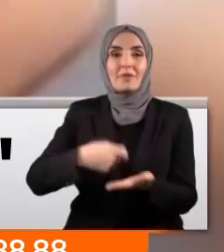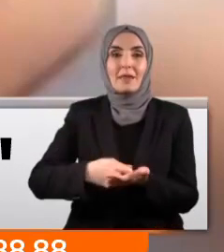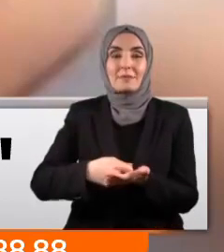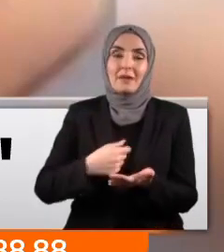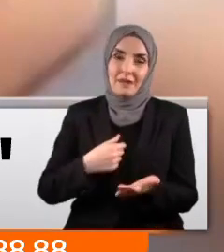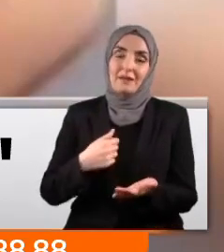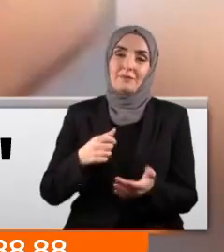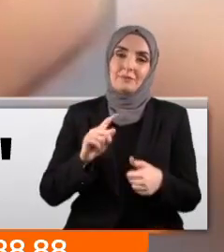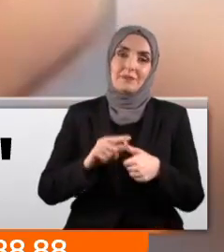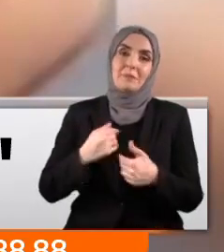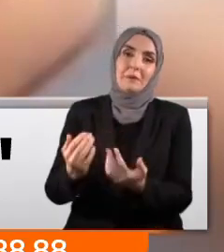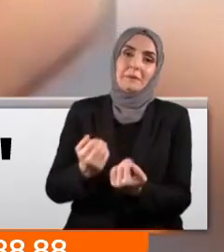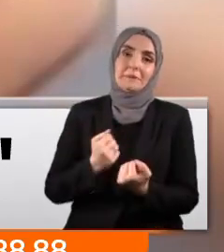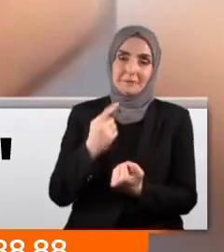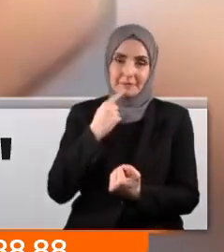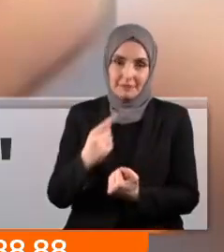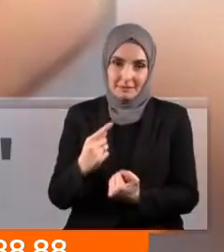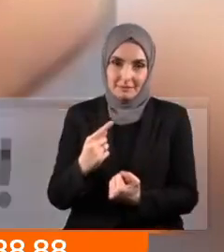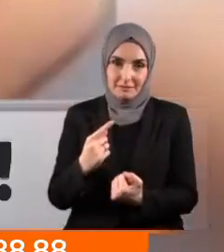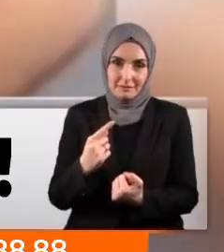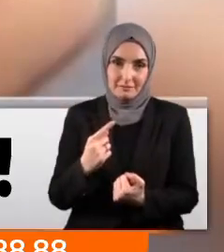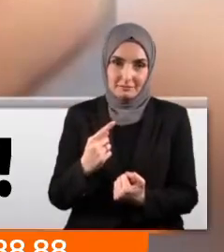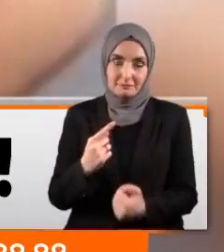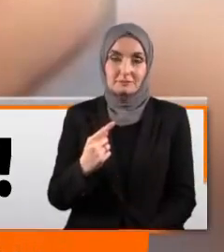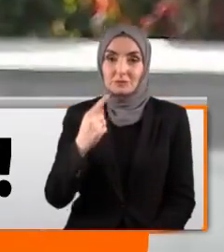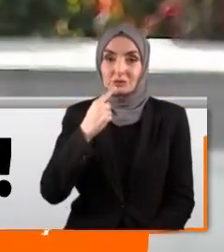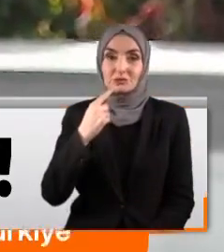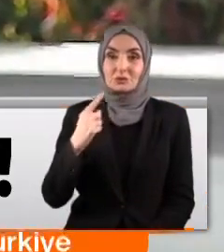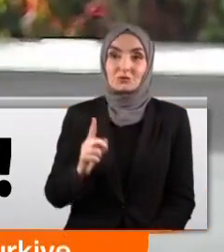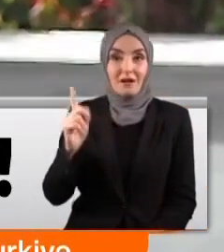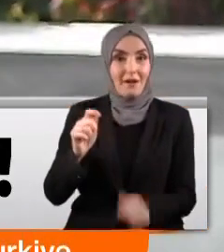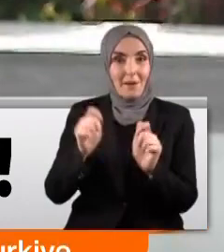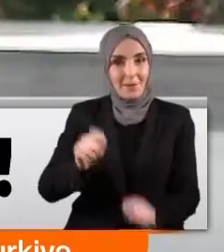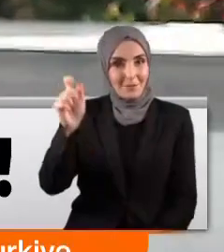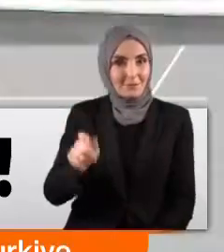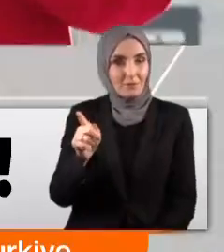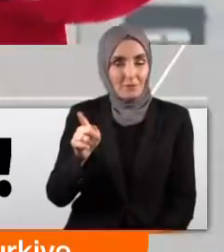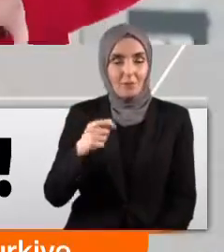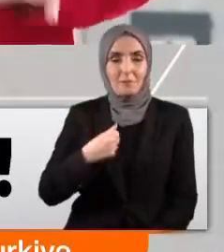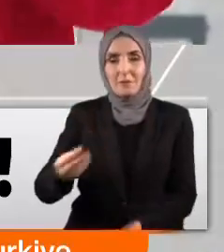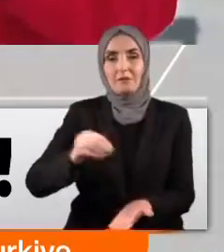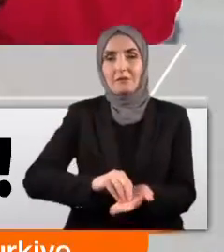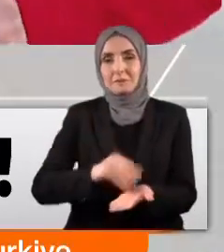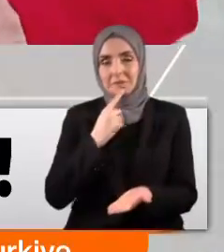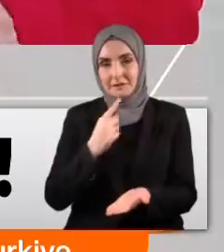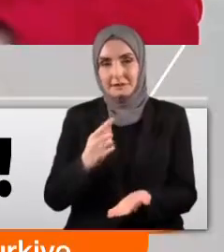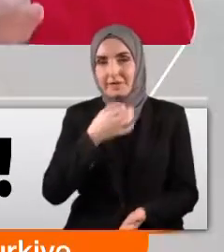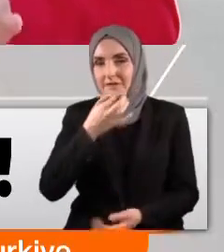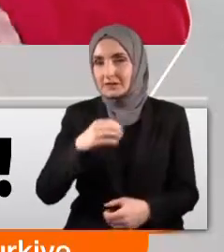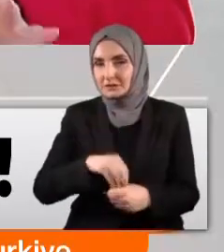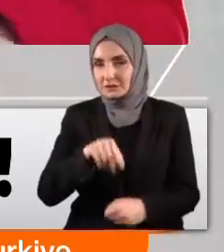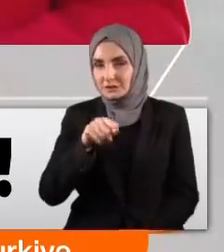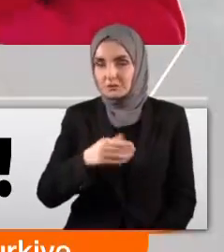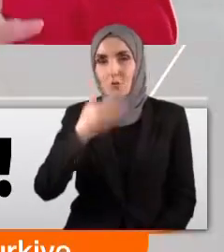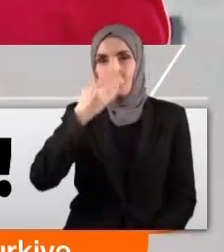kendisinden şikayetçi olan kişiden para aldığını da itiraf etti Beril ifadesinde bir kişiden ön avans ol